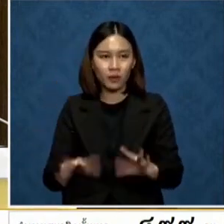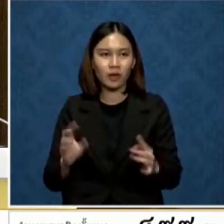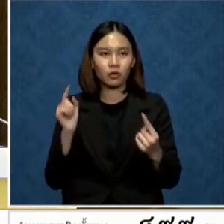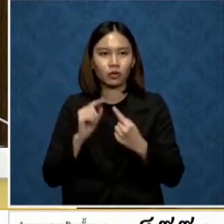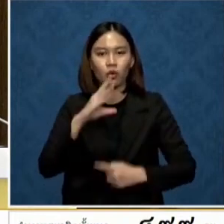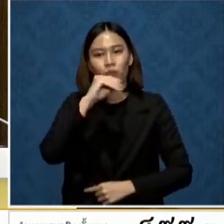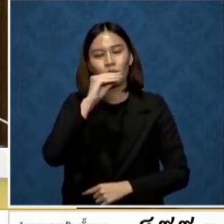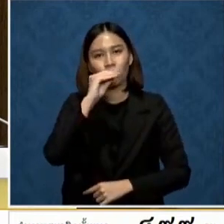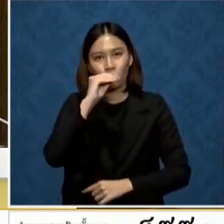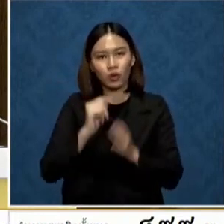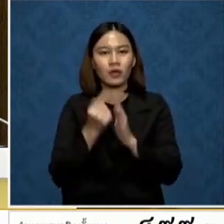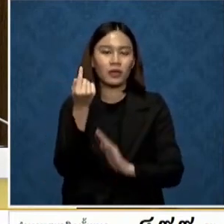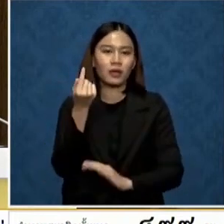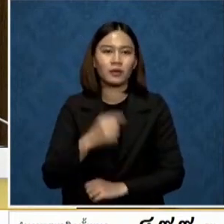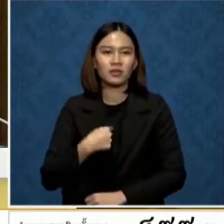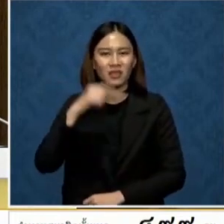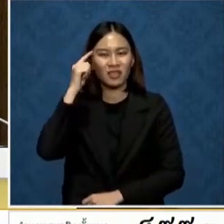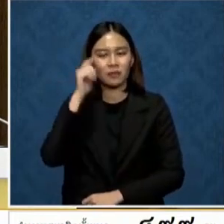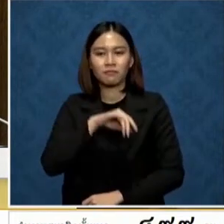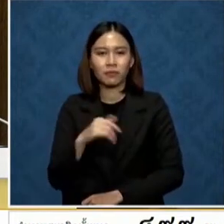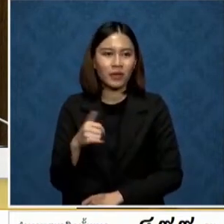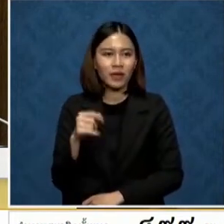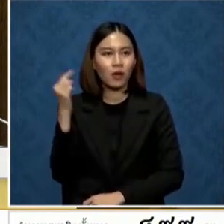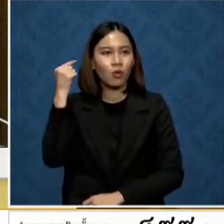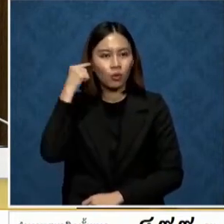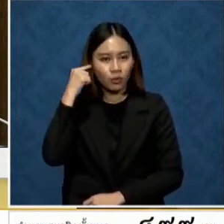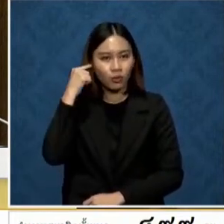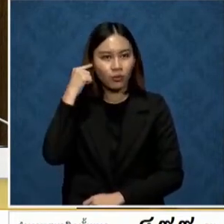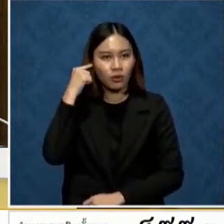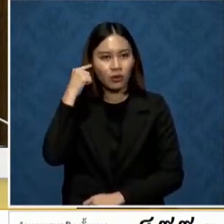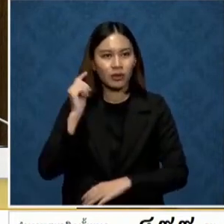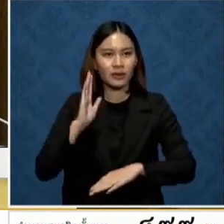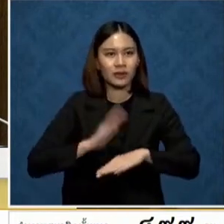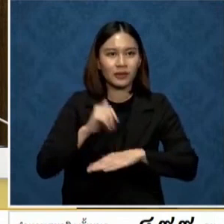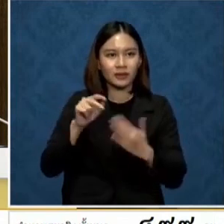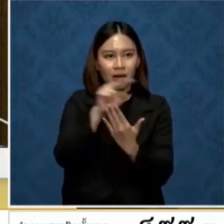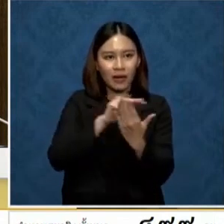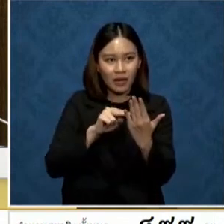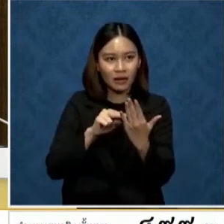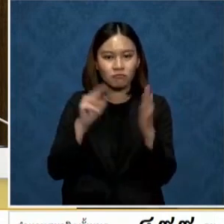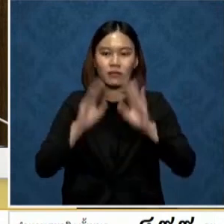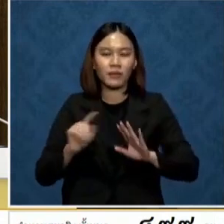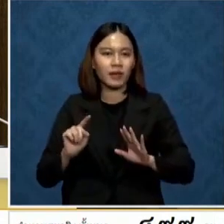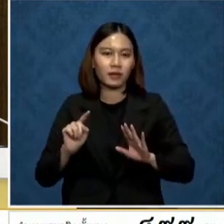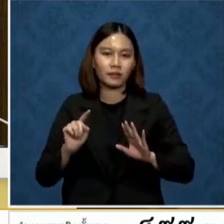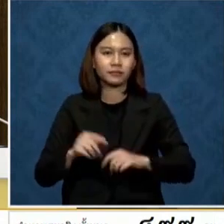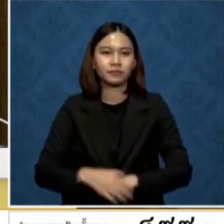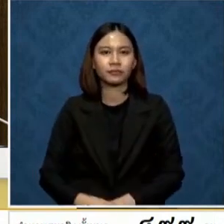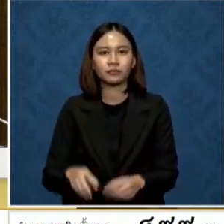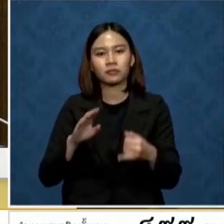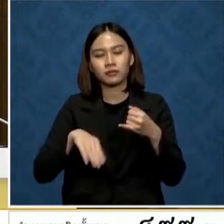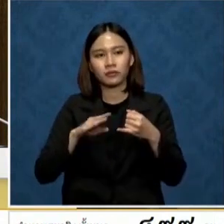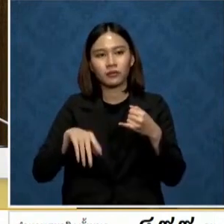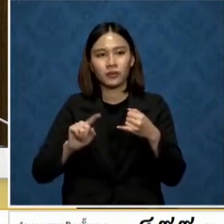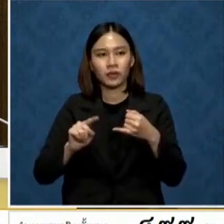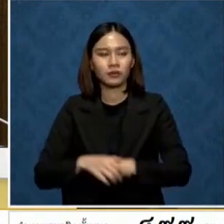เกริ่นนำดิฉันก็ไม่แน่ใจเหมือนกันว่านะคะหูของท่านหรือว่าทักษะในการอ่านเอ่อเป็นยังไงนะคะข้อสุดท้าย